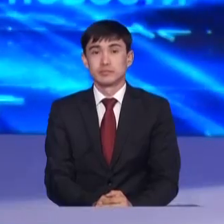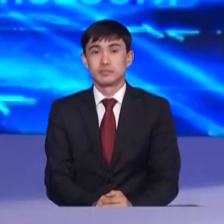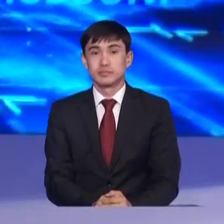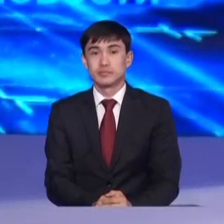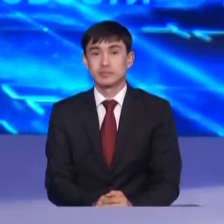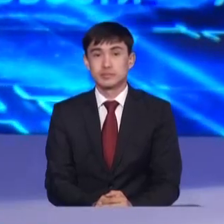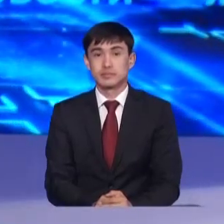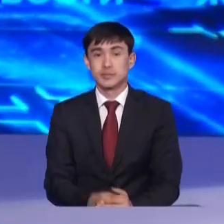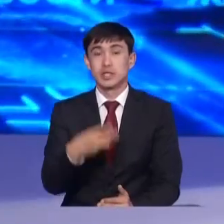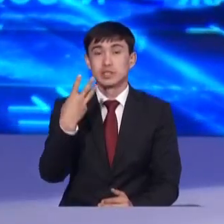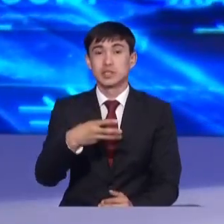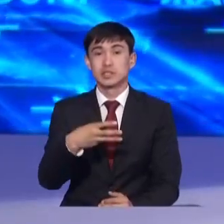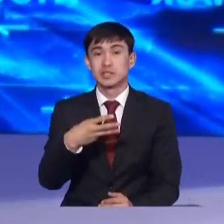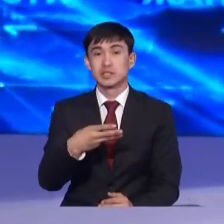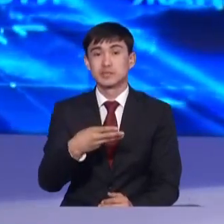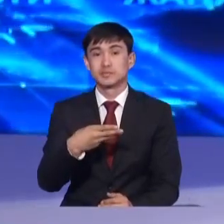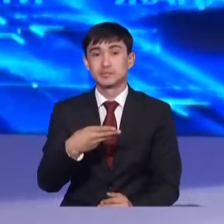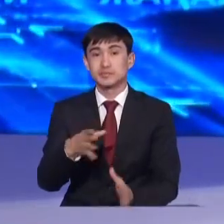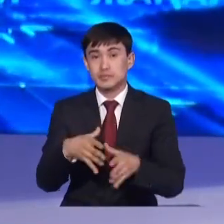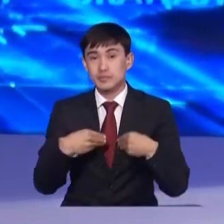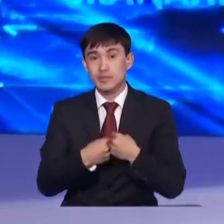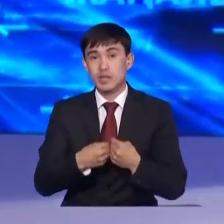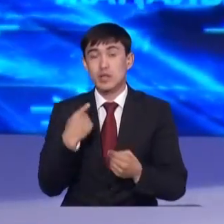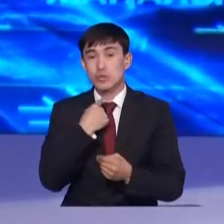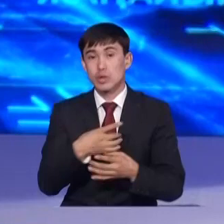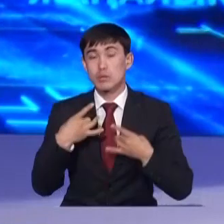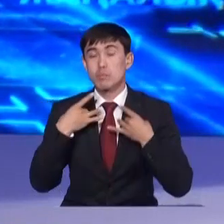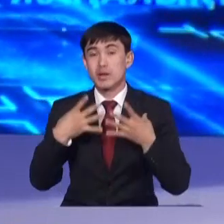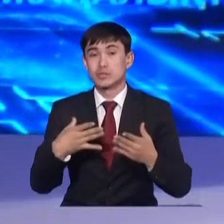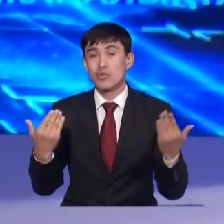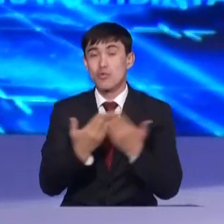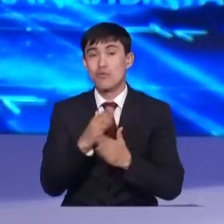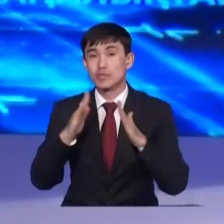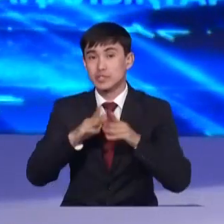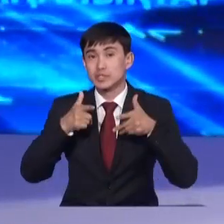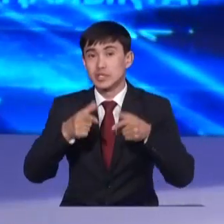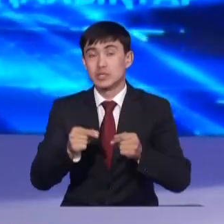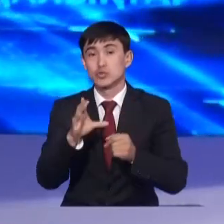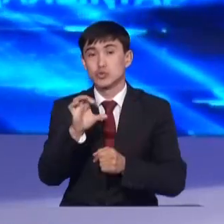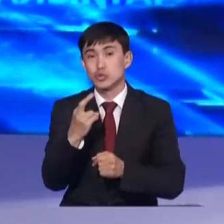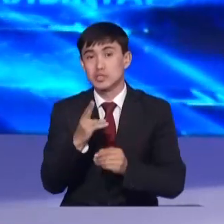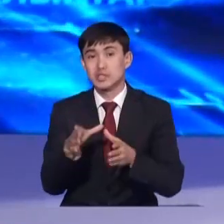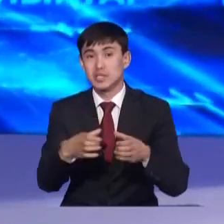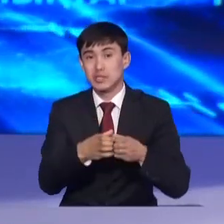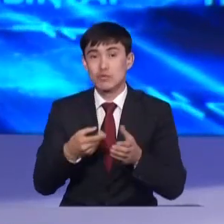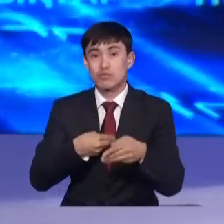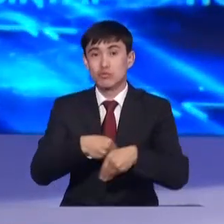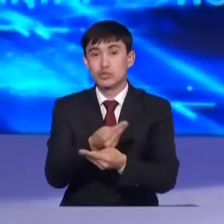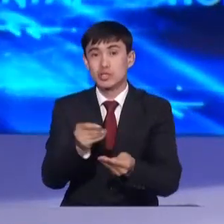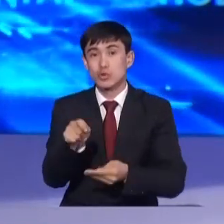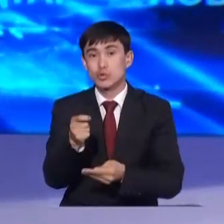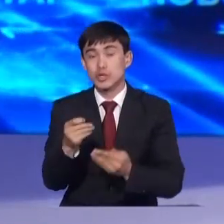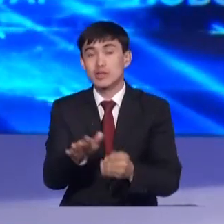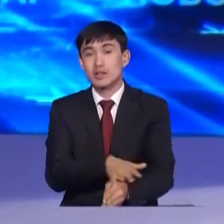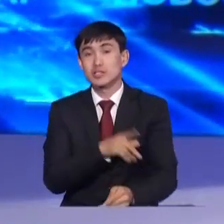казахстанцев 30 семей Талда Кургана празднуют новоселье сегодня гражданам из социально уязвимой категории вручили ключи от